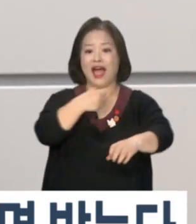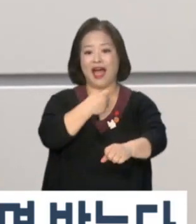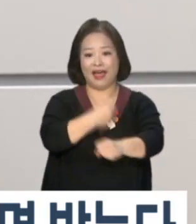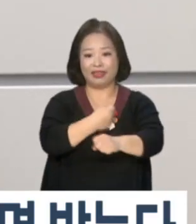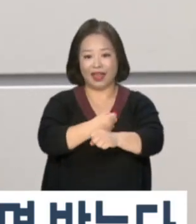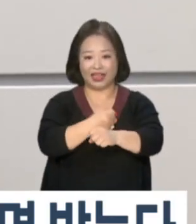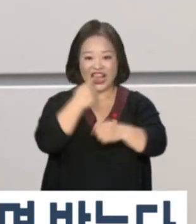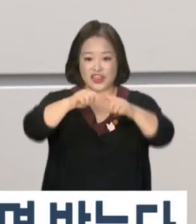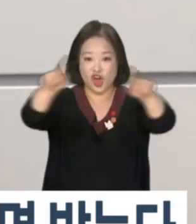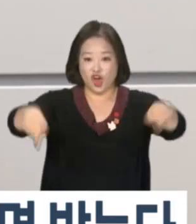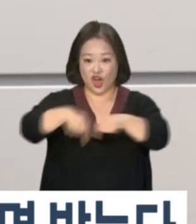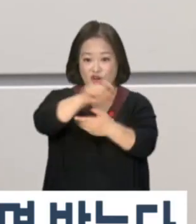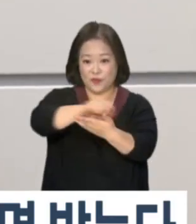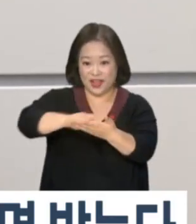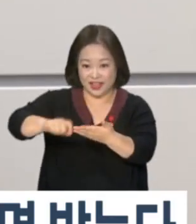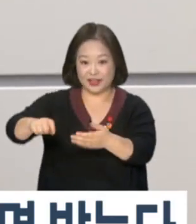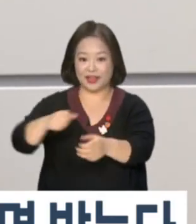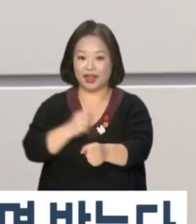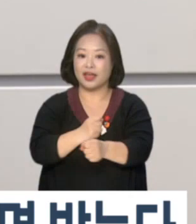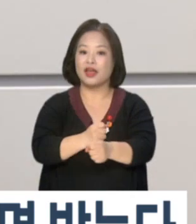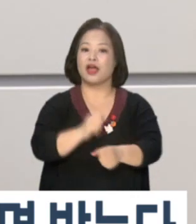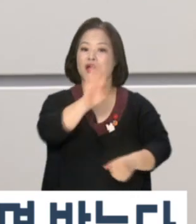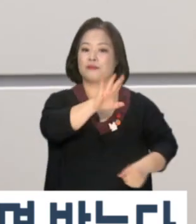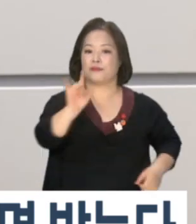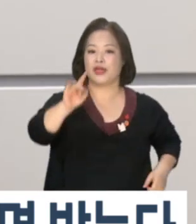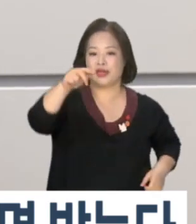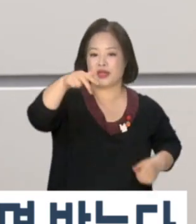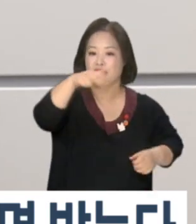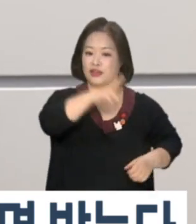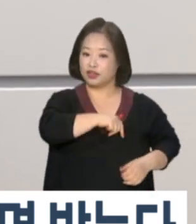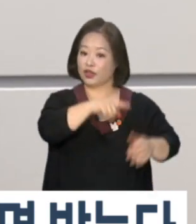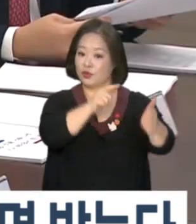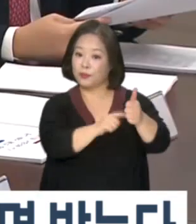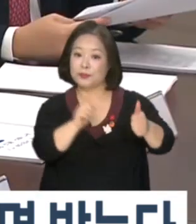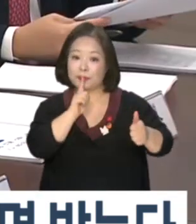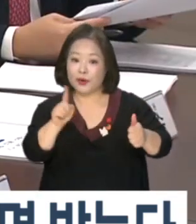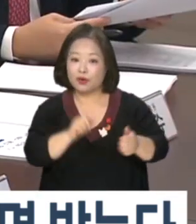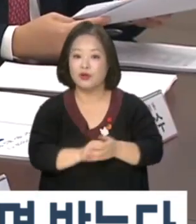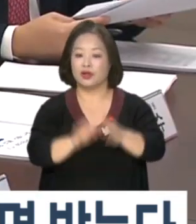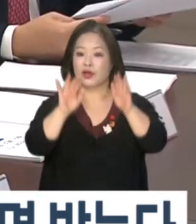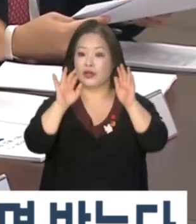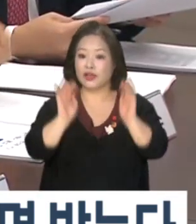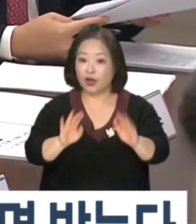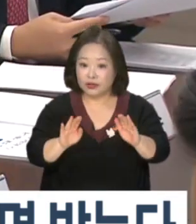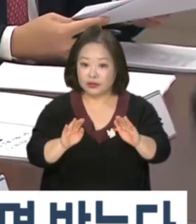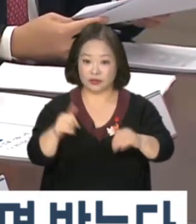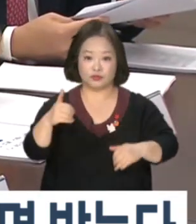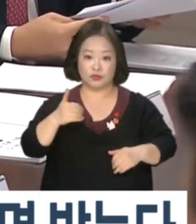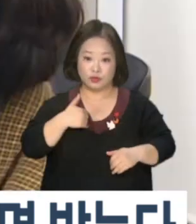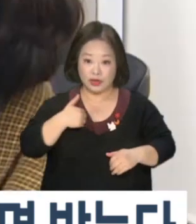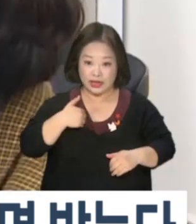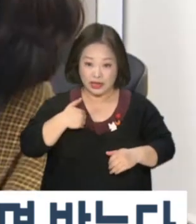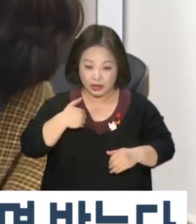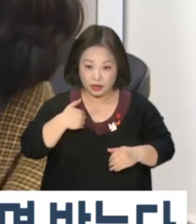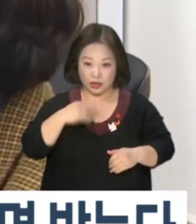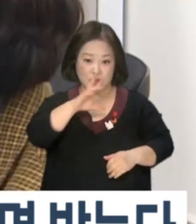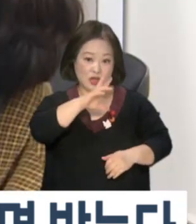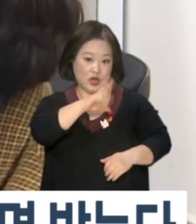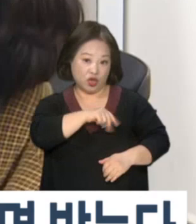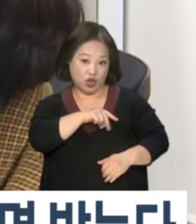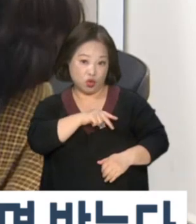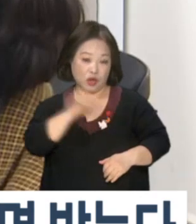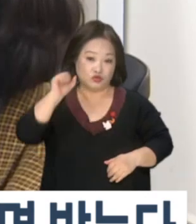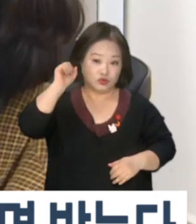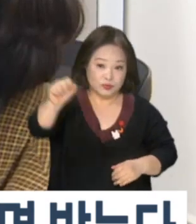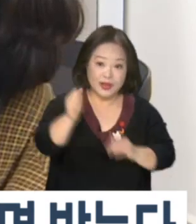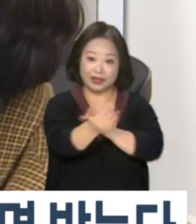전략기획 부총장인 배준영 의원은 오늘 총선기획단 회의에서 이같이 결정했다고 밝혔습니다 앞서 당